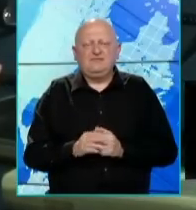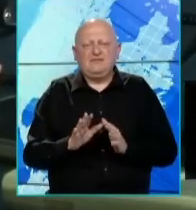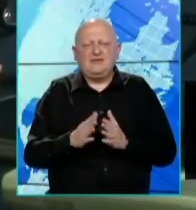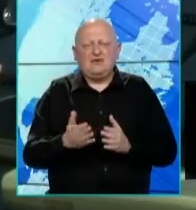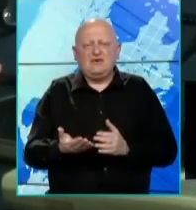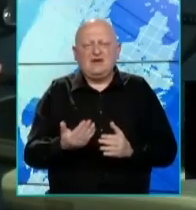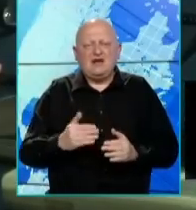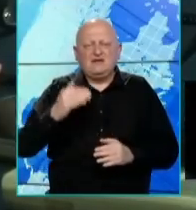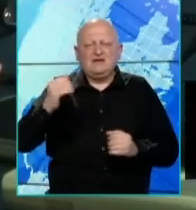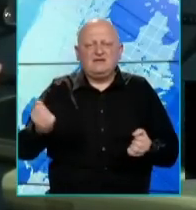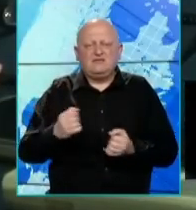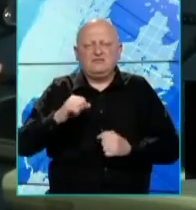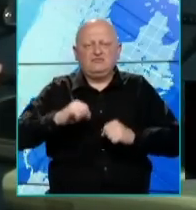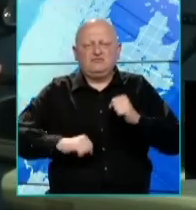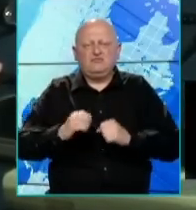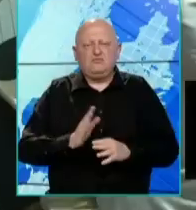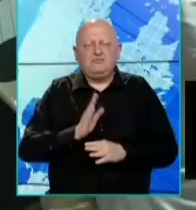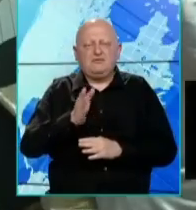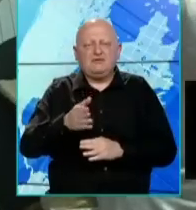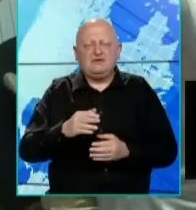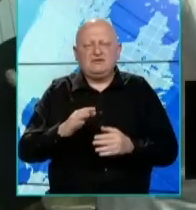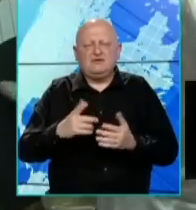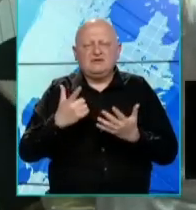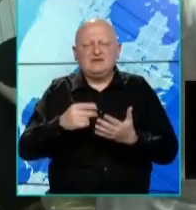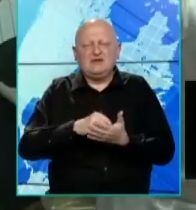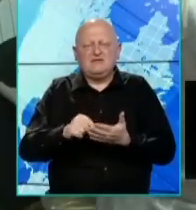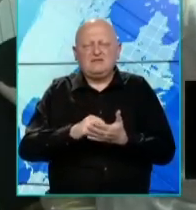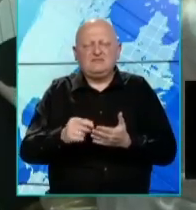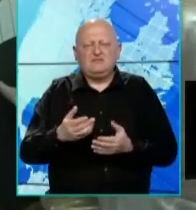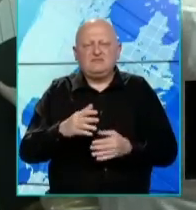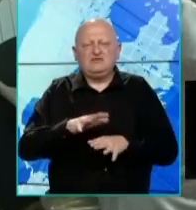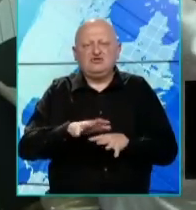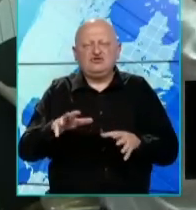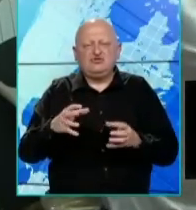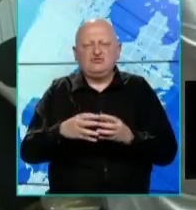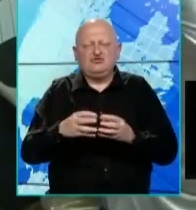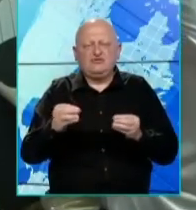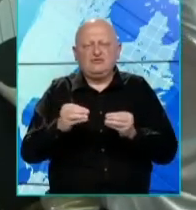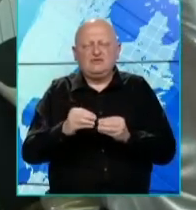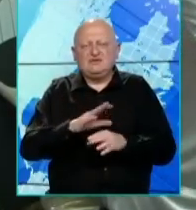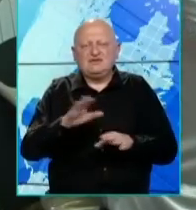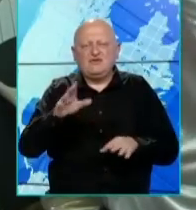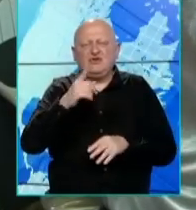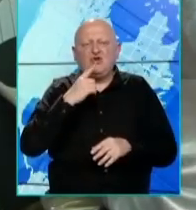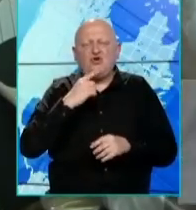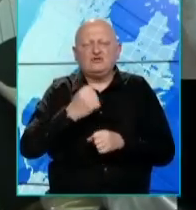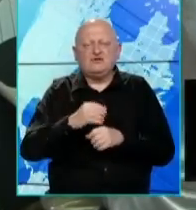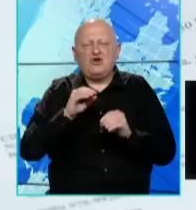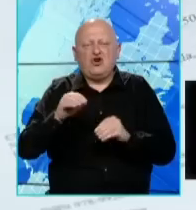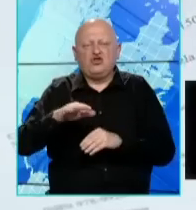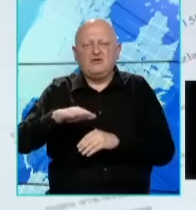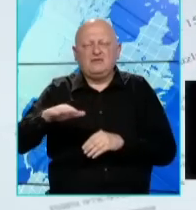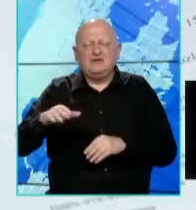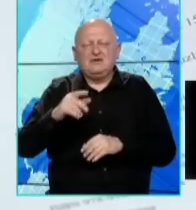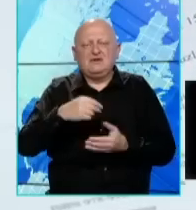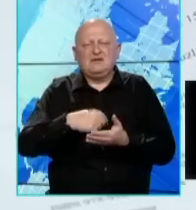Knjiga Rani rast i razvoj, multidisciplinarni pristup, djelo je 7 autora, namijenjena je za širu društvenu zajednicu, za sve one koji se bave odgojem djeci,